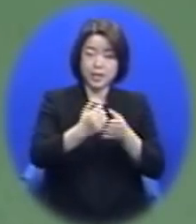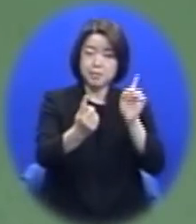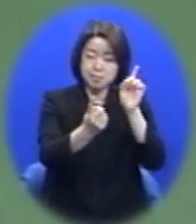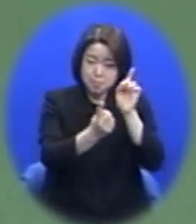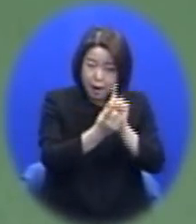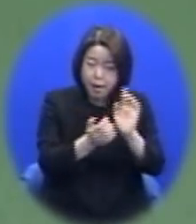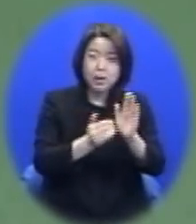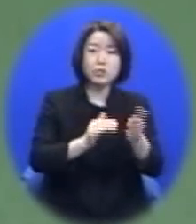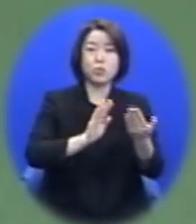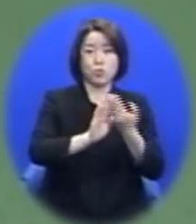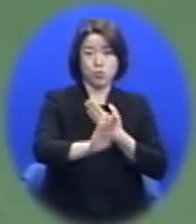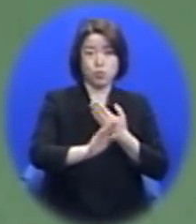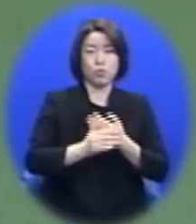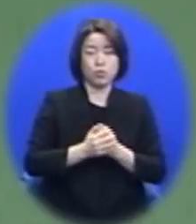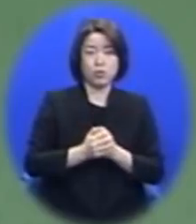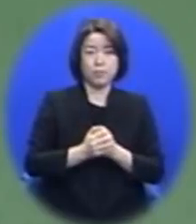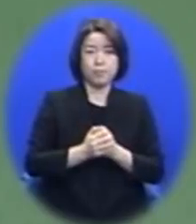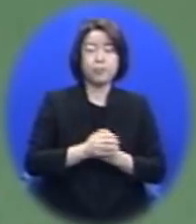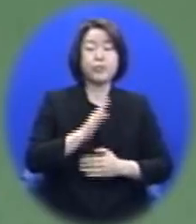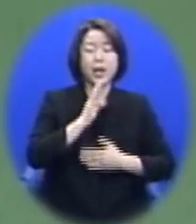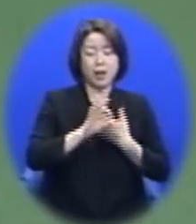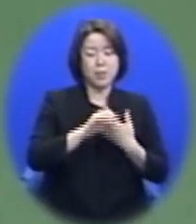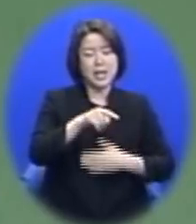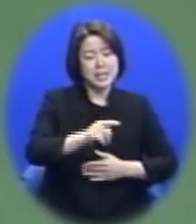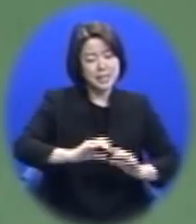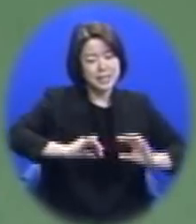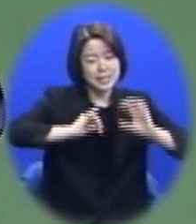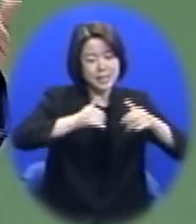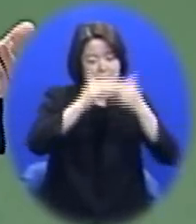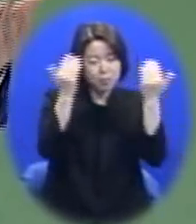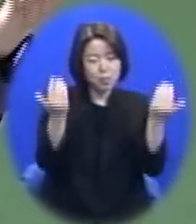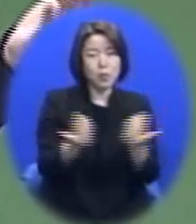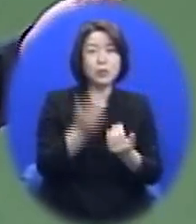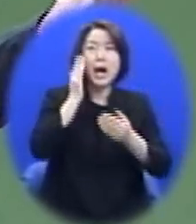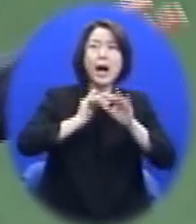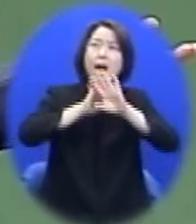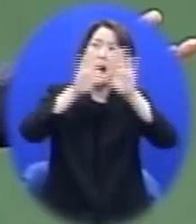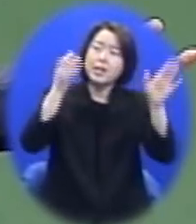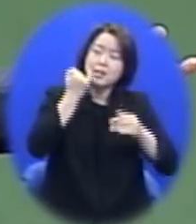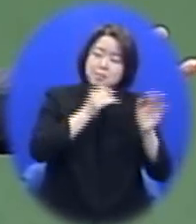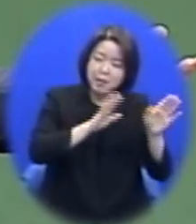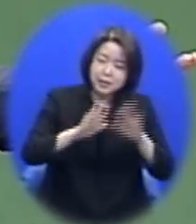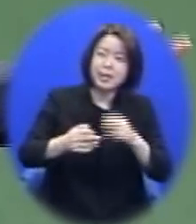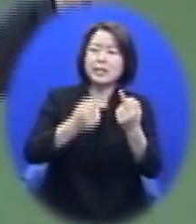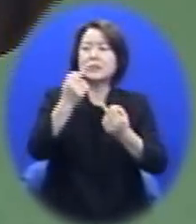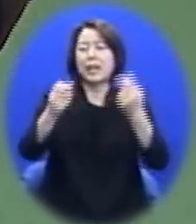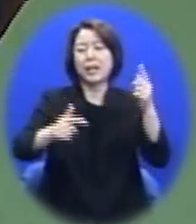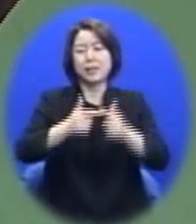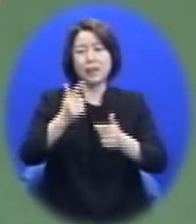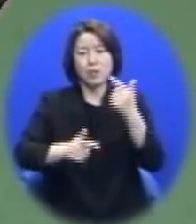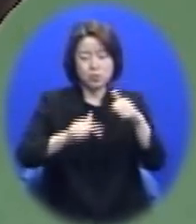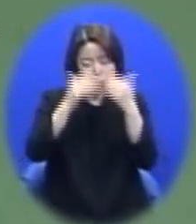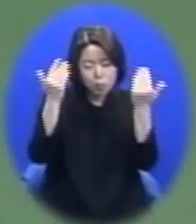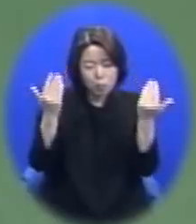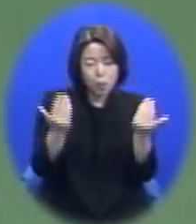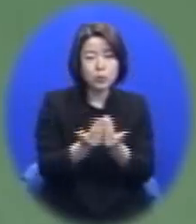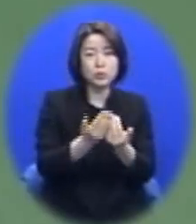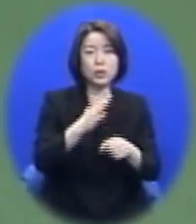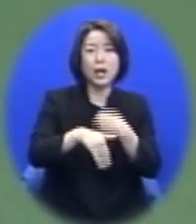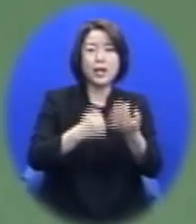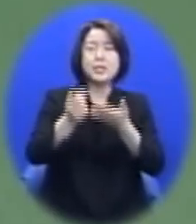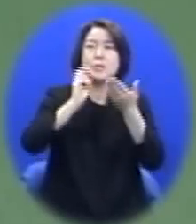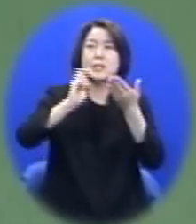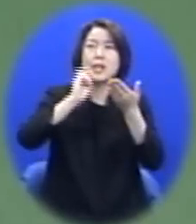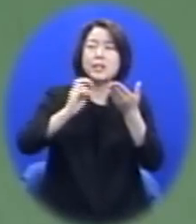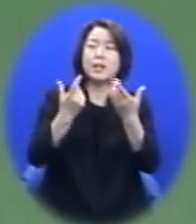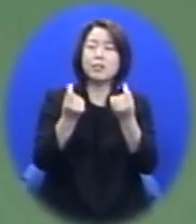나면 그러면 이 세상에 있는 하늘과 바다, 땅, 산, 나무까지도 다 하나님을 찬양하는 것 같은